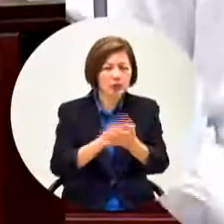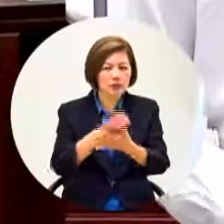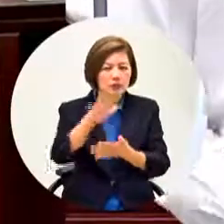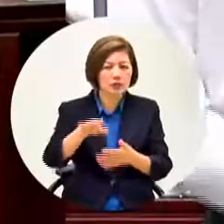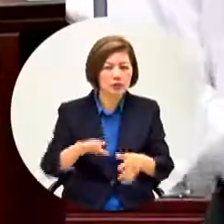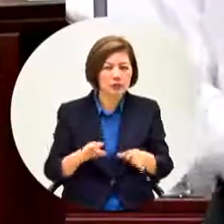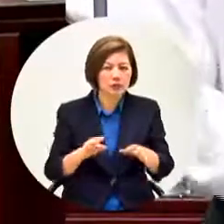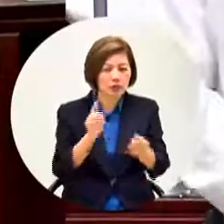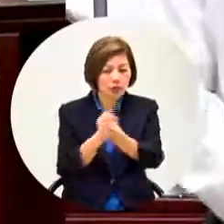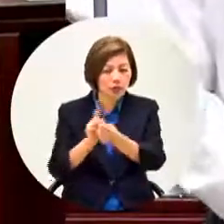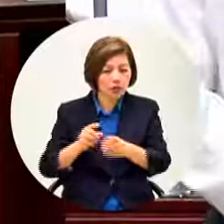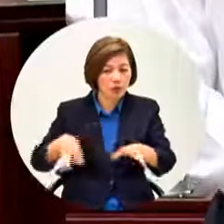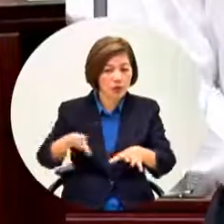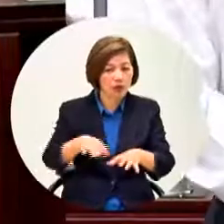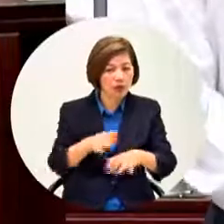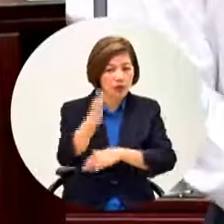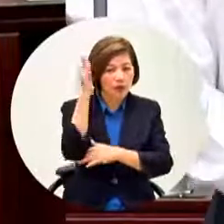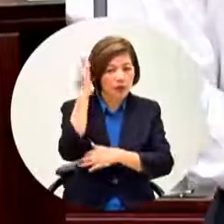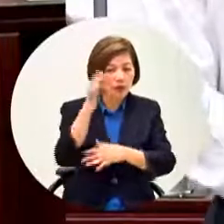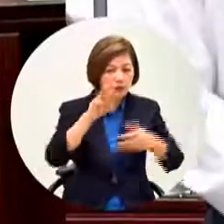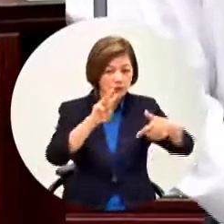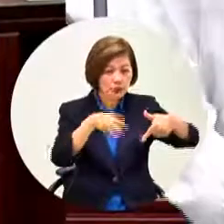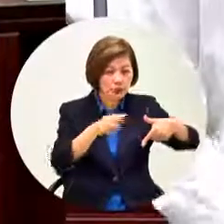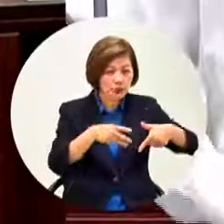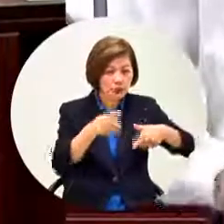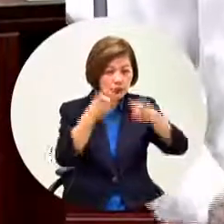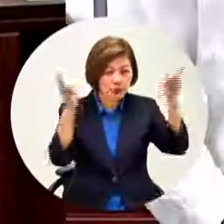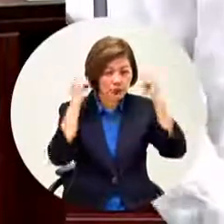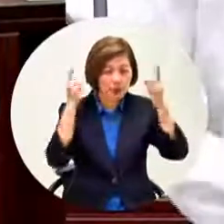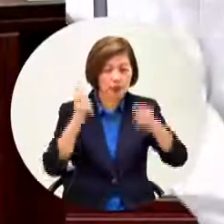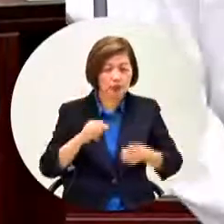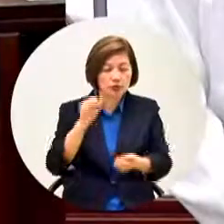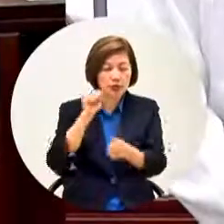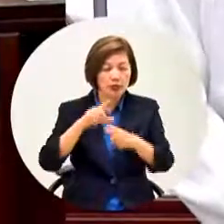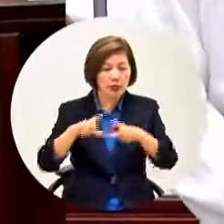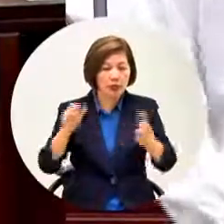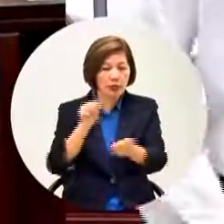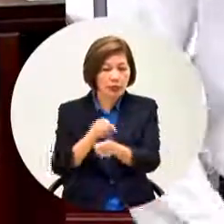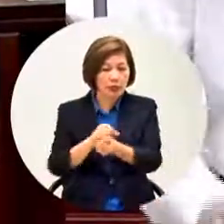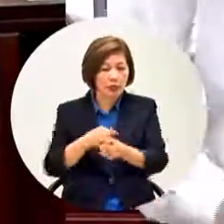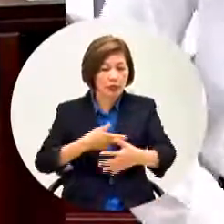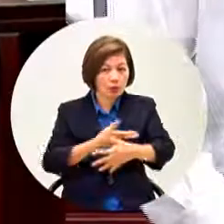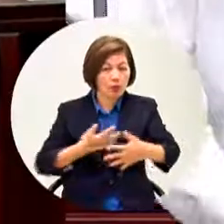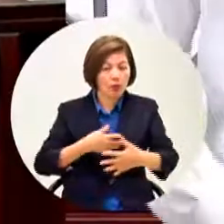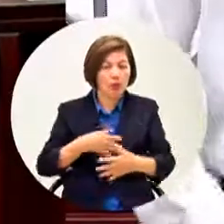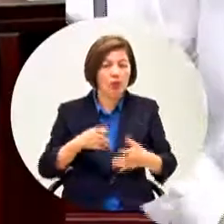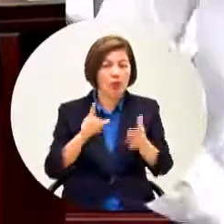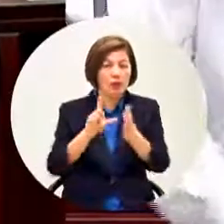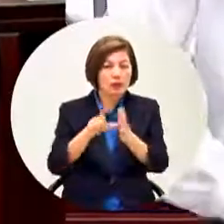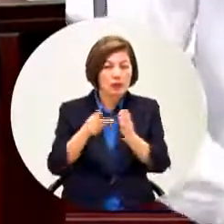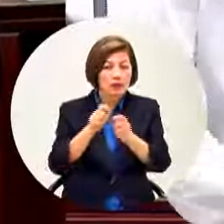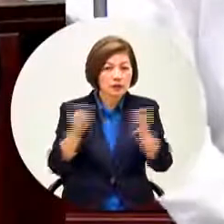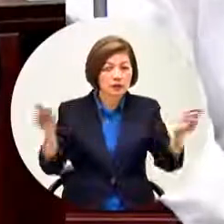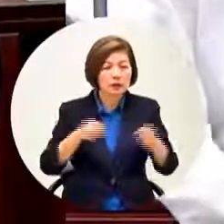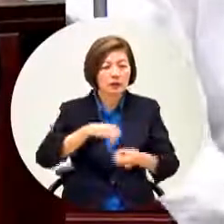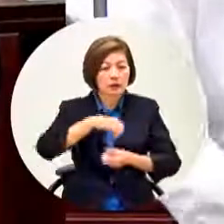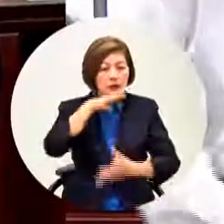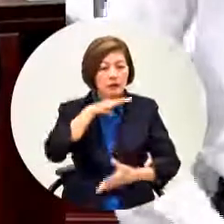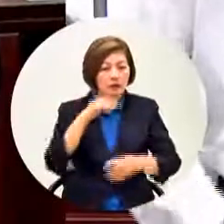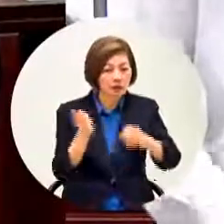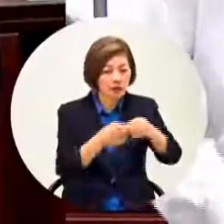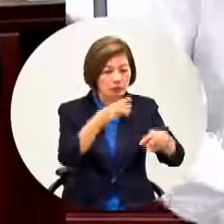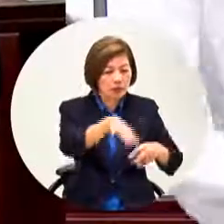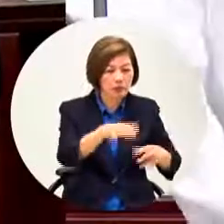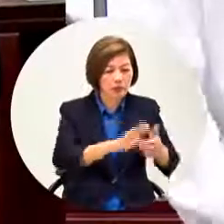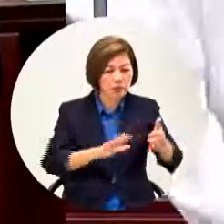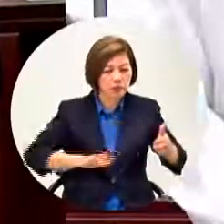对正修科大，然后还是澄清湖，甚至于是长庚，还有棒球场这个地方的影响太大了。哦、